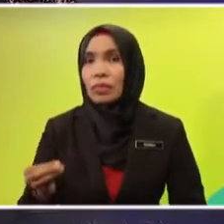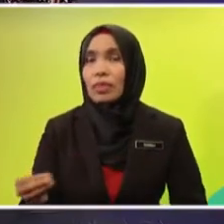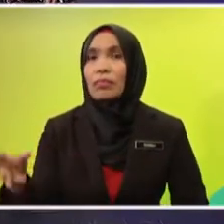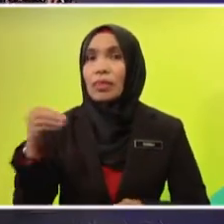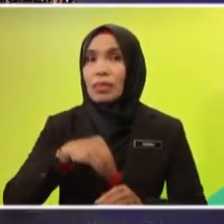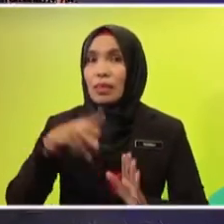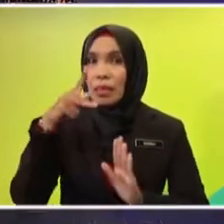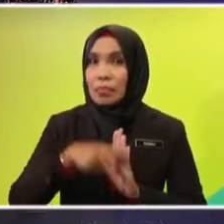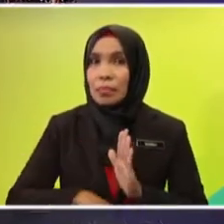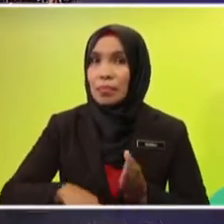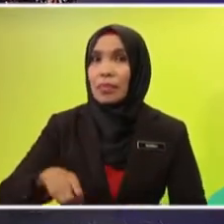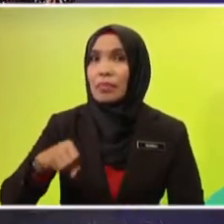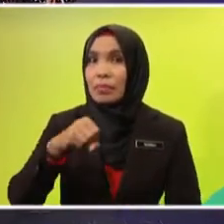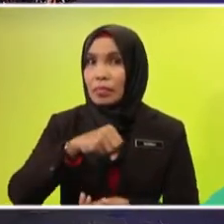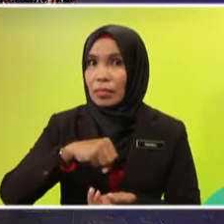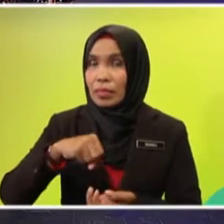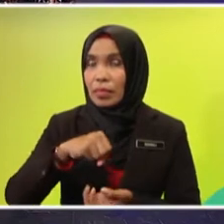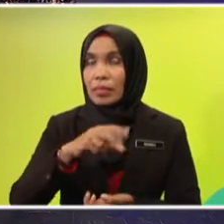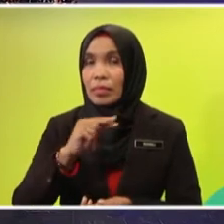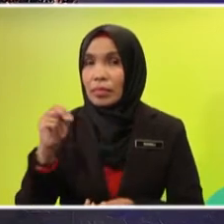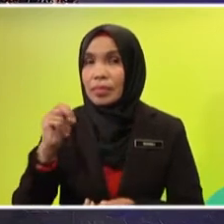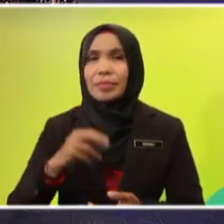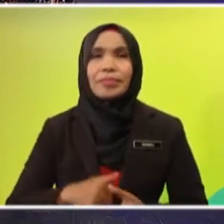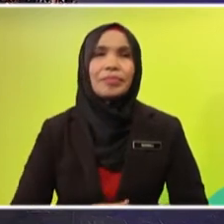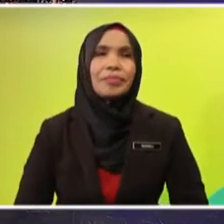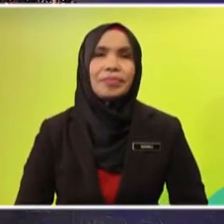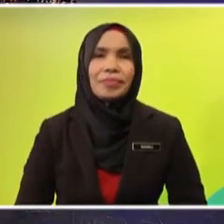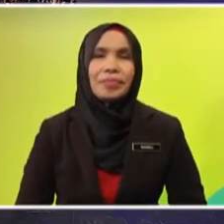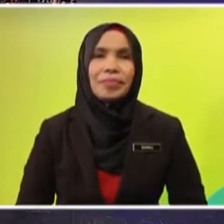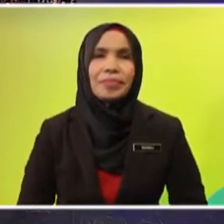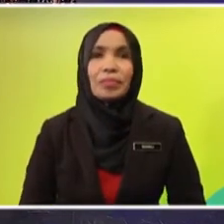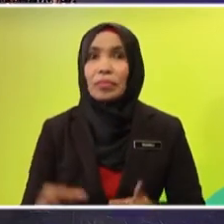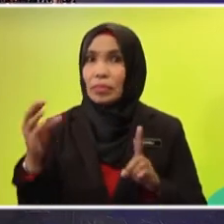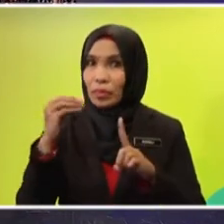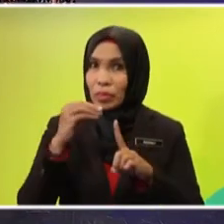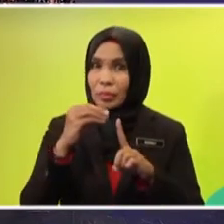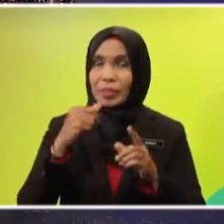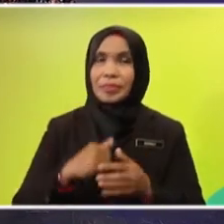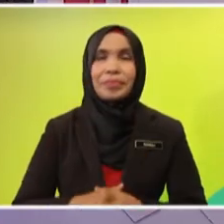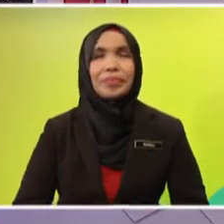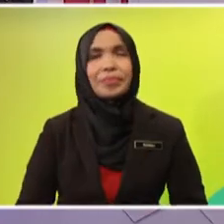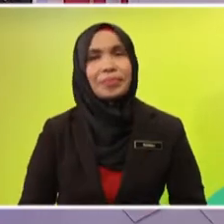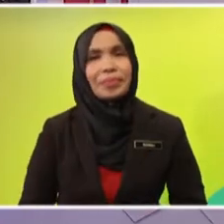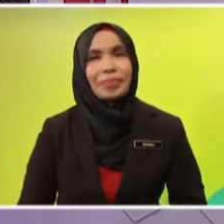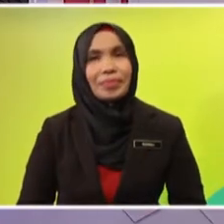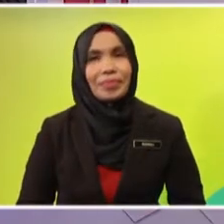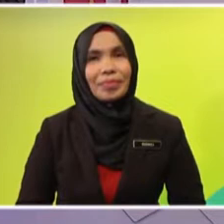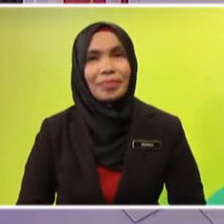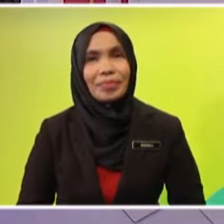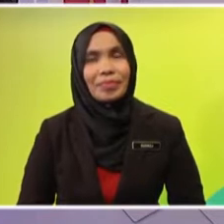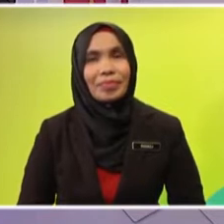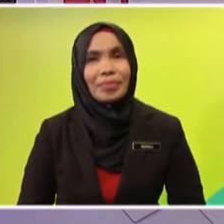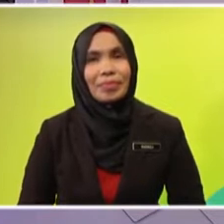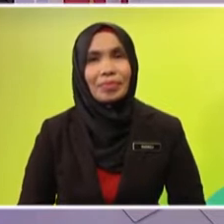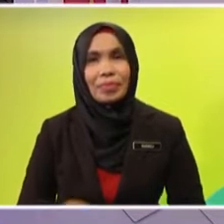objek dalam persekitaran Oh tugas TNI kita Oke objektif kepada Hari ini inilah